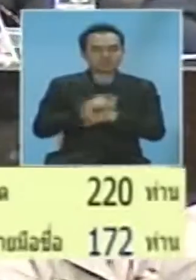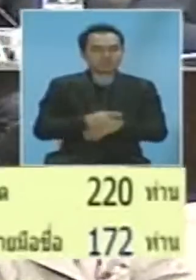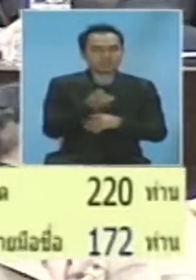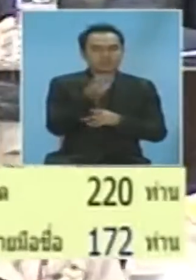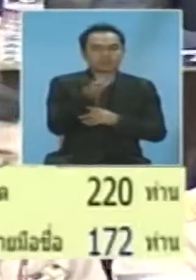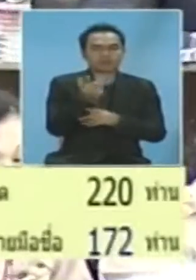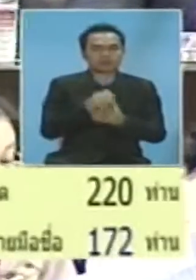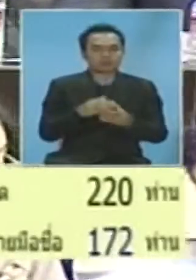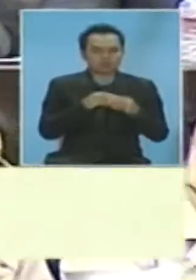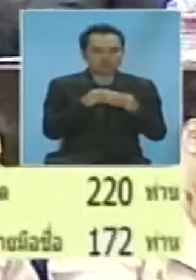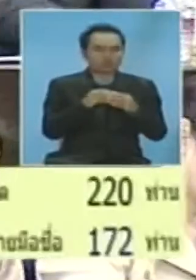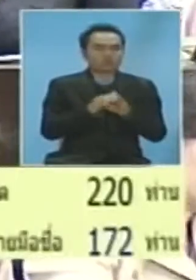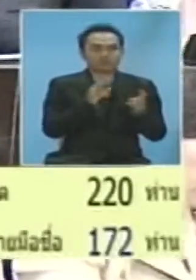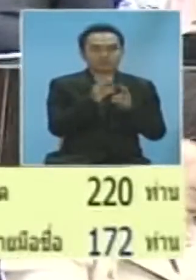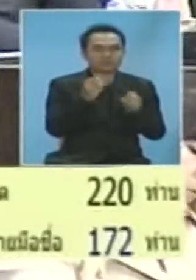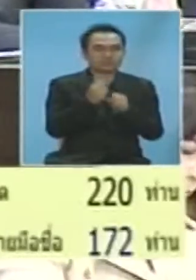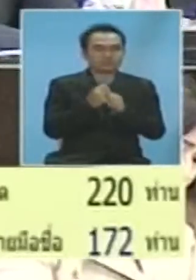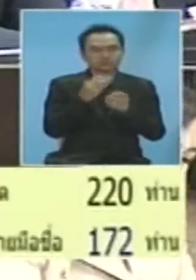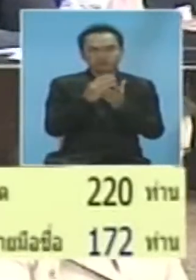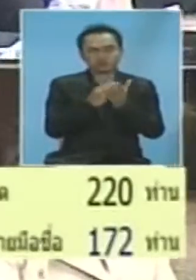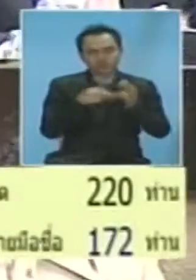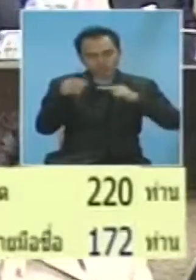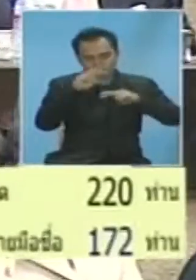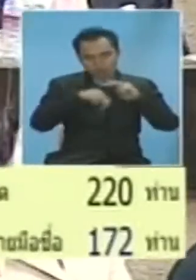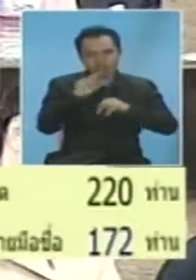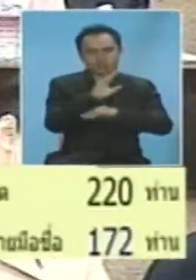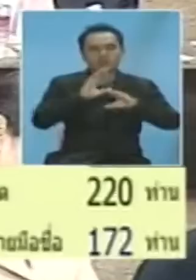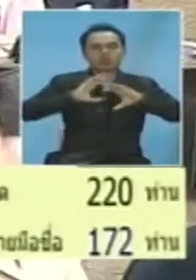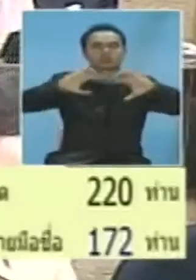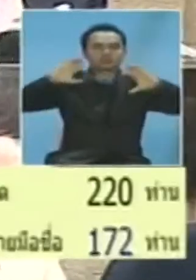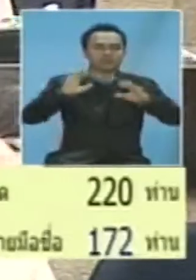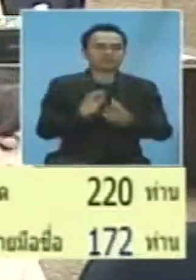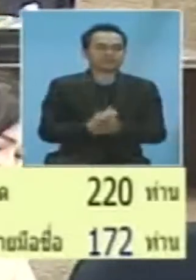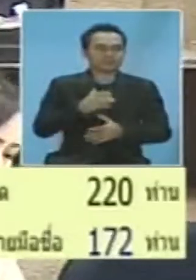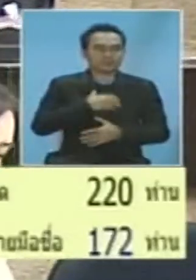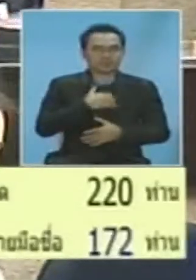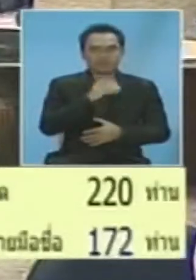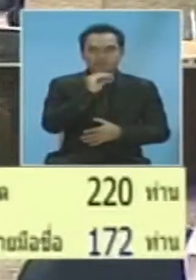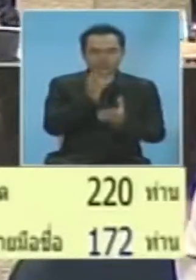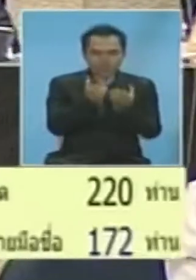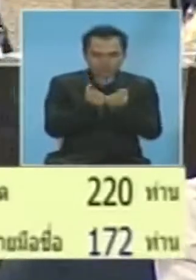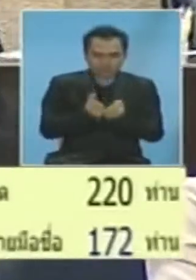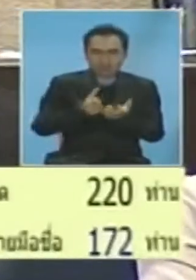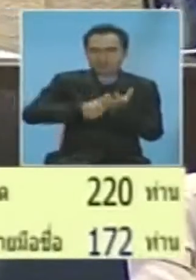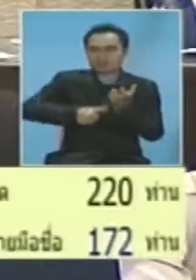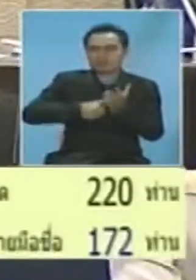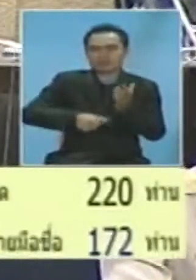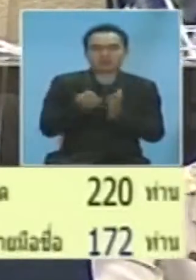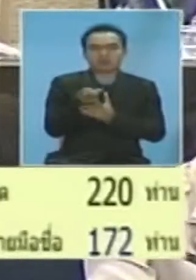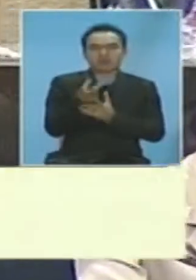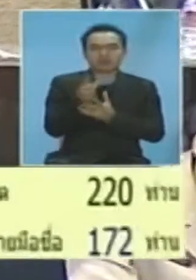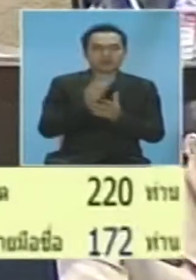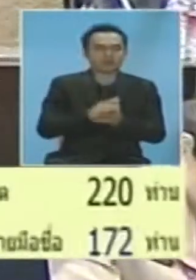พรรครัฐบาลโดยหาเสียงว่าจะรับจำนำข้าวเปลือกเจ้าในราคาเกวียนละ